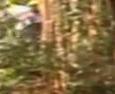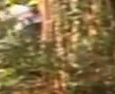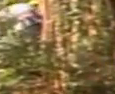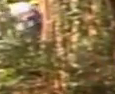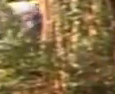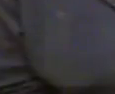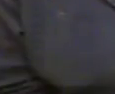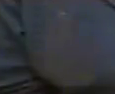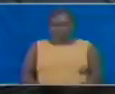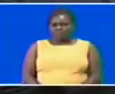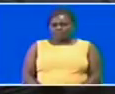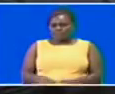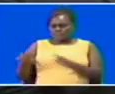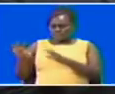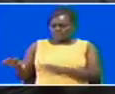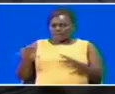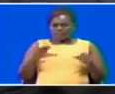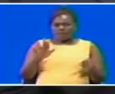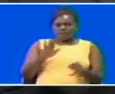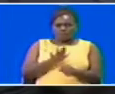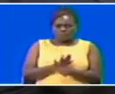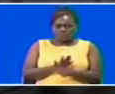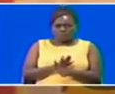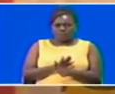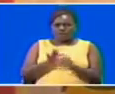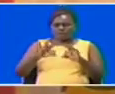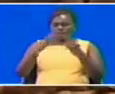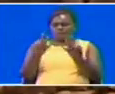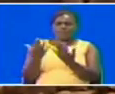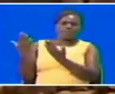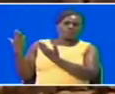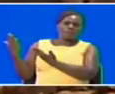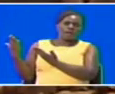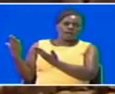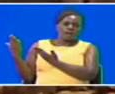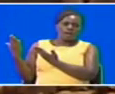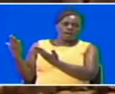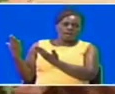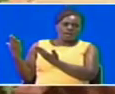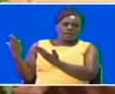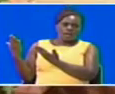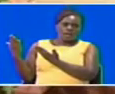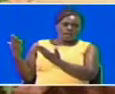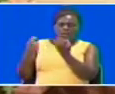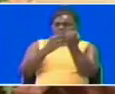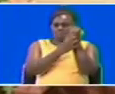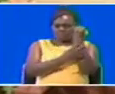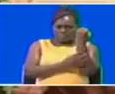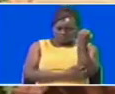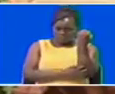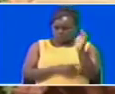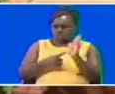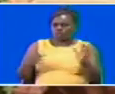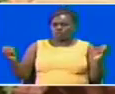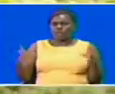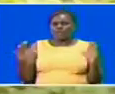fistul mahangaiko chungu nzima yameandama familia hii katika eneo la ihuagi mathira uchochole umekithiri hapa kiasi Cha